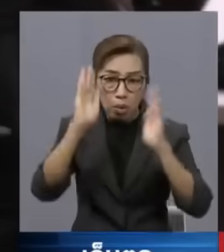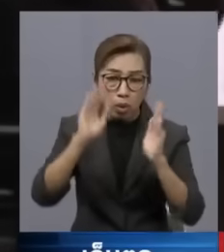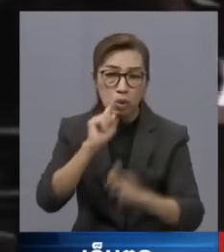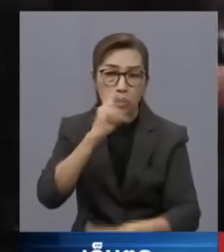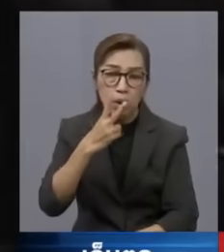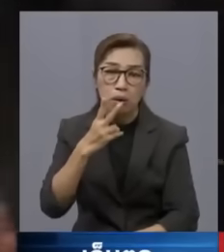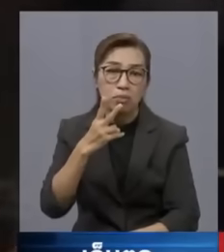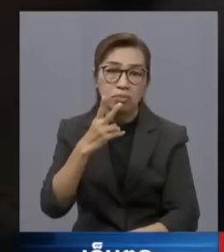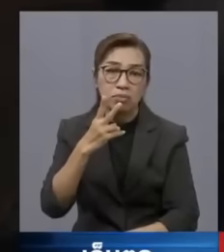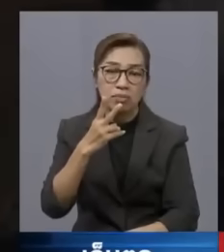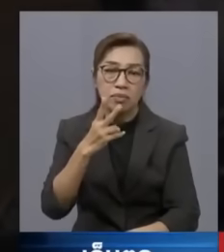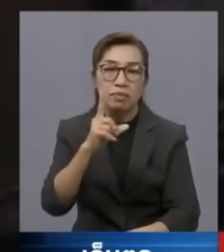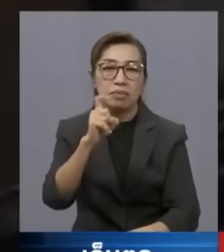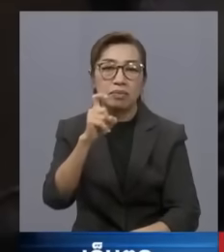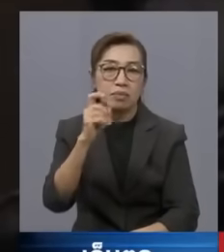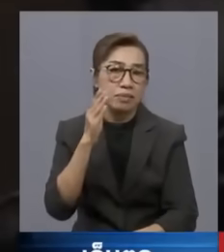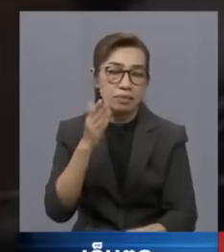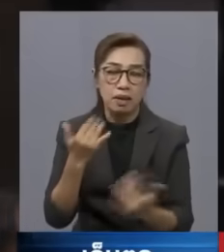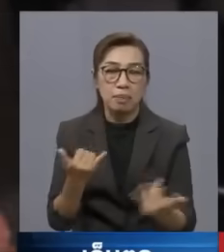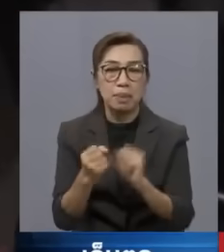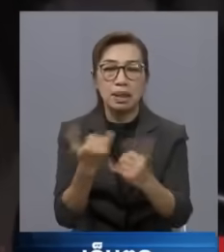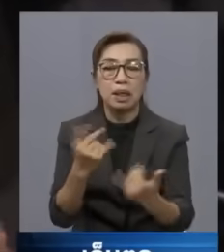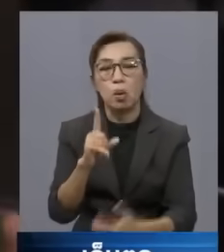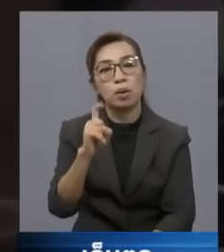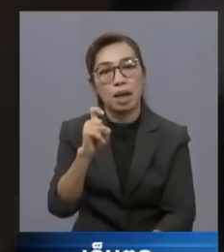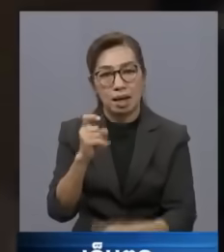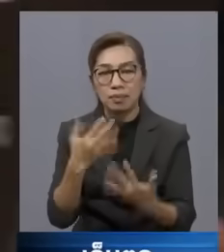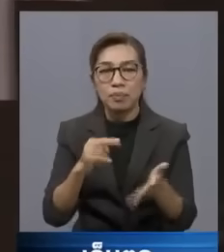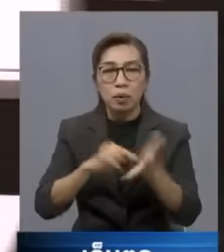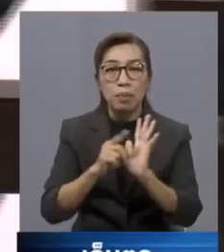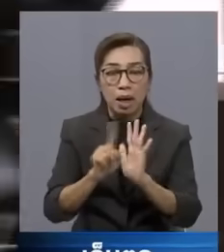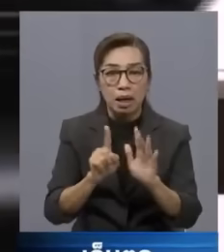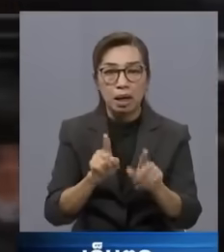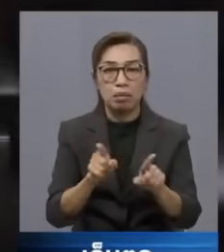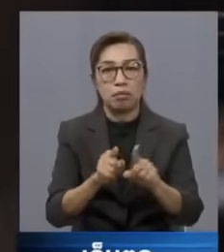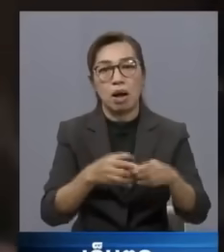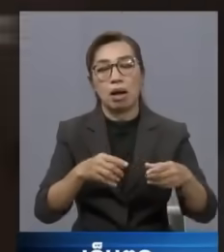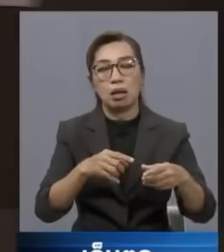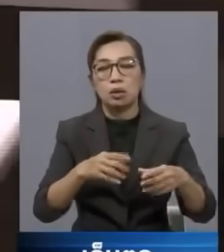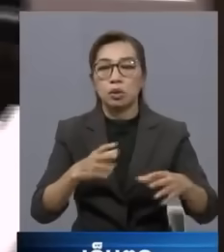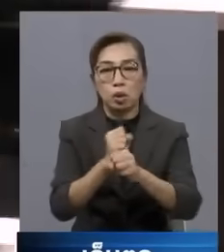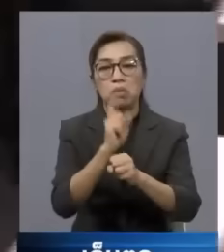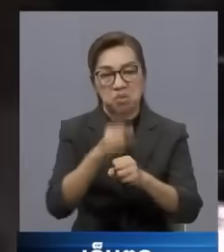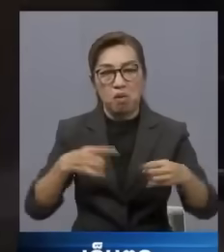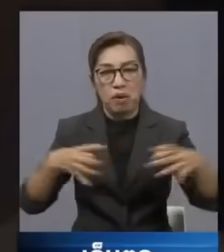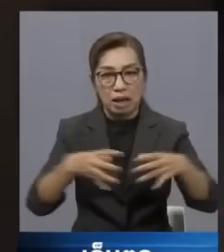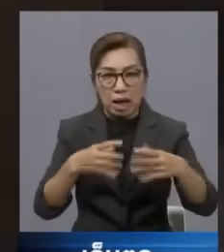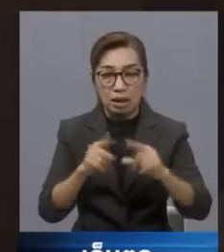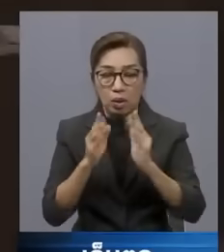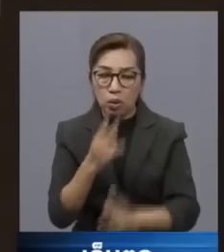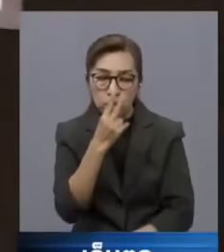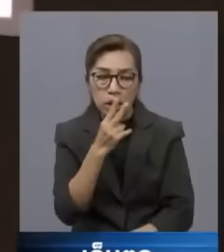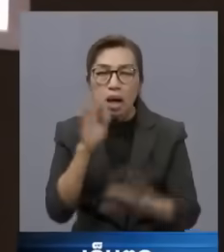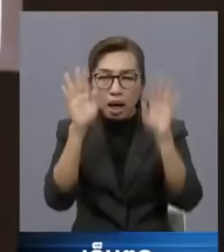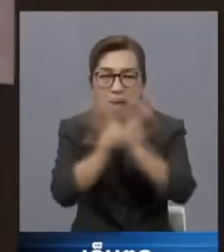อีกรอบแบบถาวรในสมัยประชุมนี้ซึ่งมันก็เหมือนตอกย้ำสถานะฝ่ายค้านนะแต่หลายฝ่ายก็ประเมินว่า